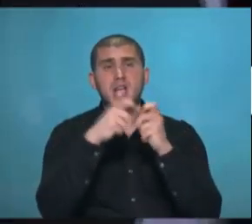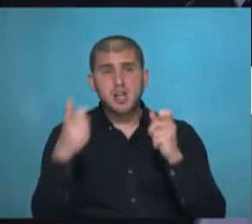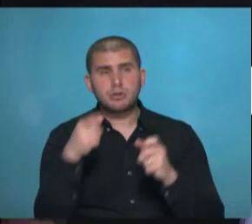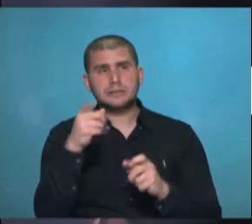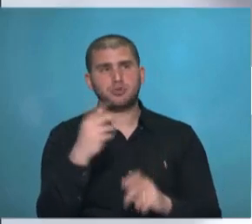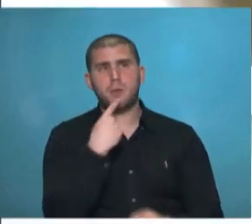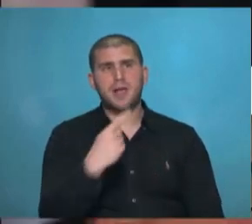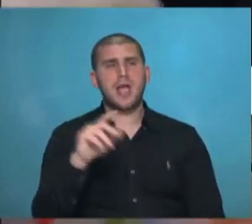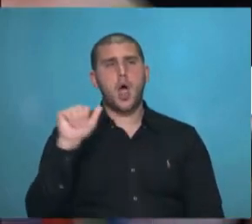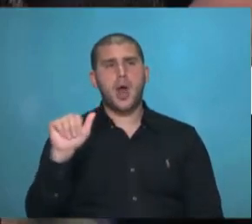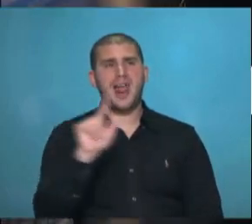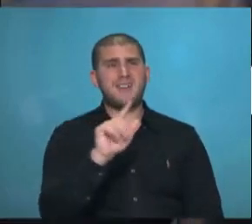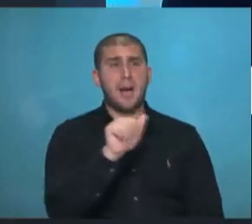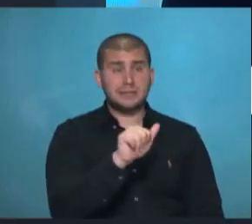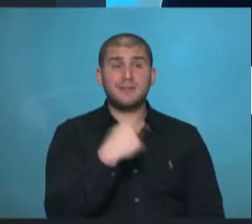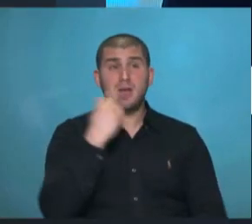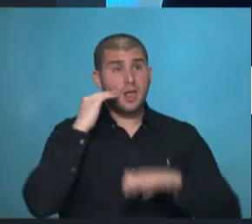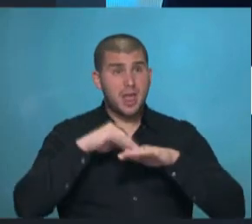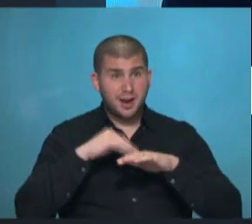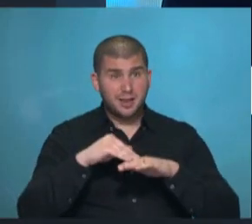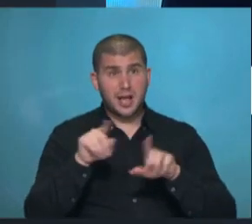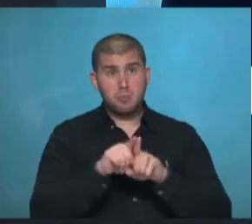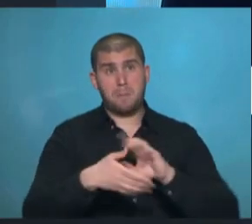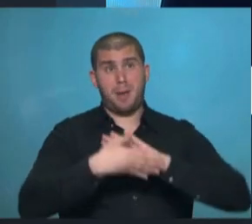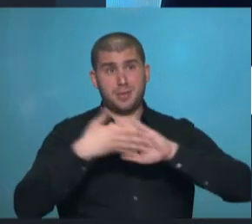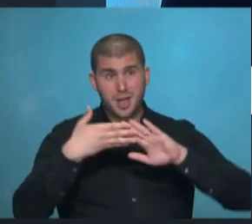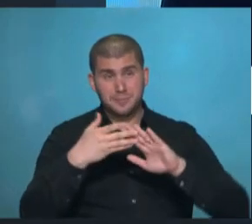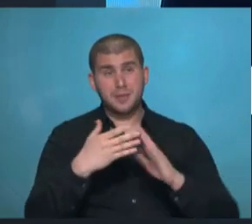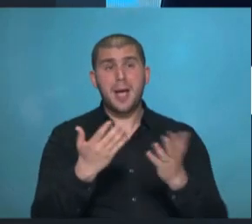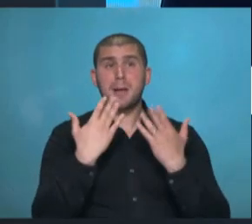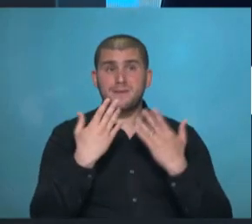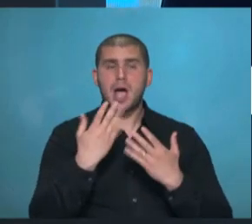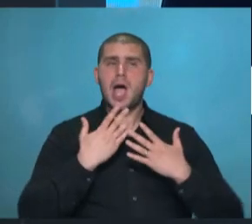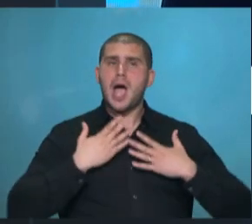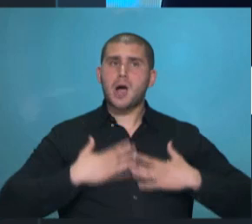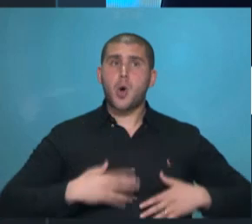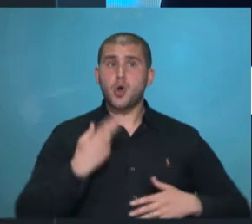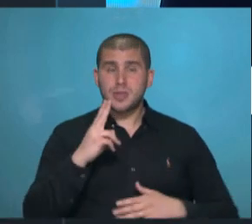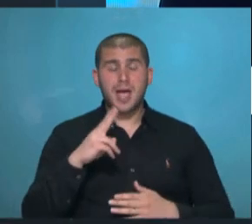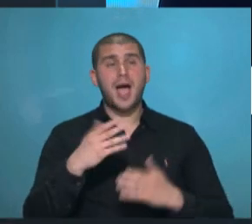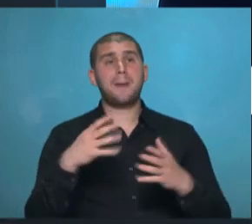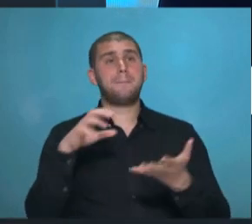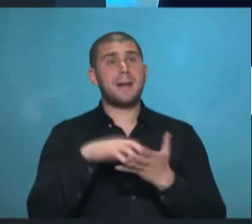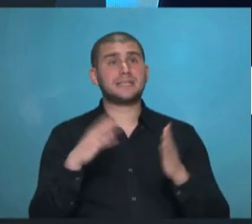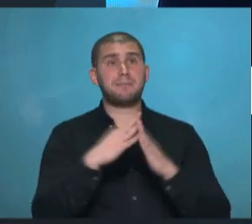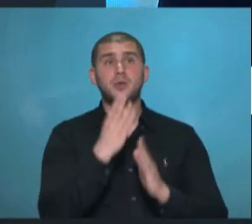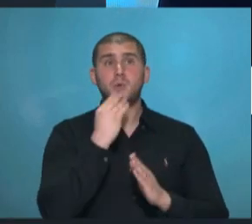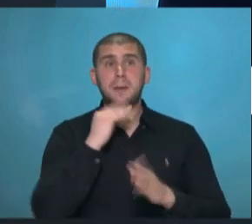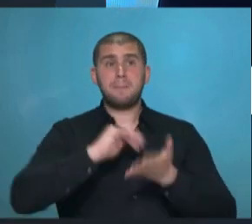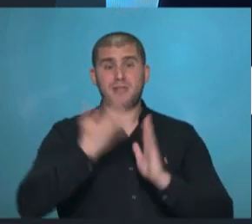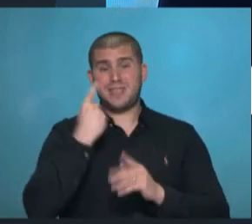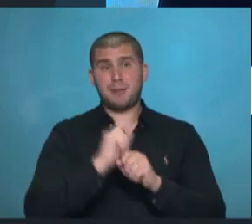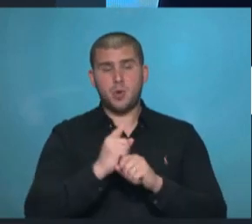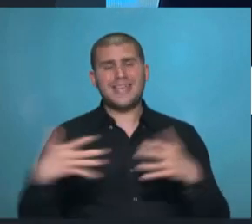של אורלי לוי אבקסיס. ורק נגיד, כמו שאמרת בהתחלה, באווירה יותר רגועה, מרכז הבית היהודי מאשר לפני כמה דקות את